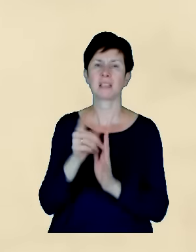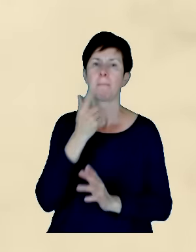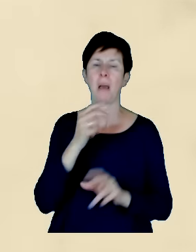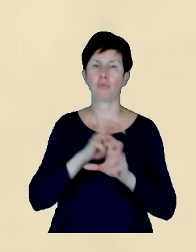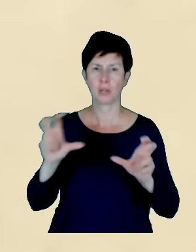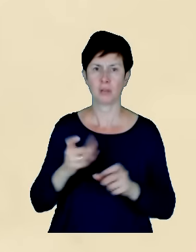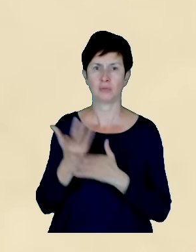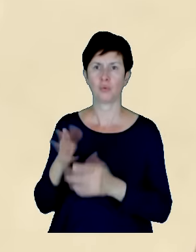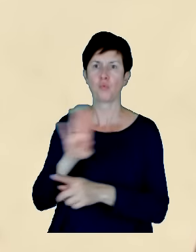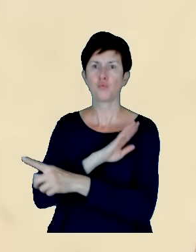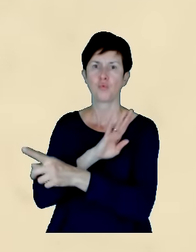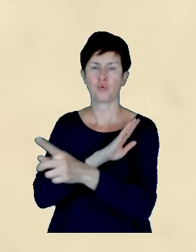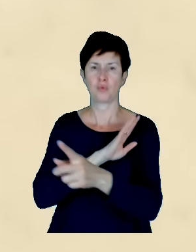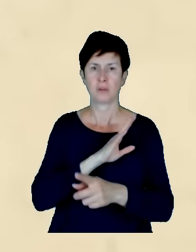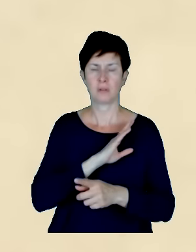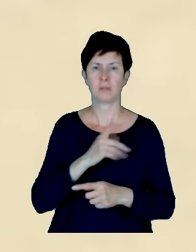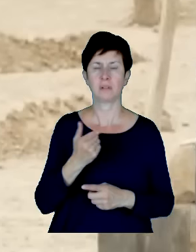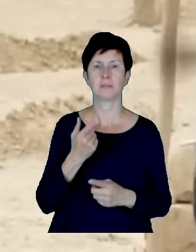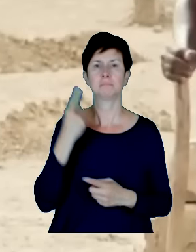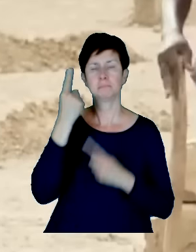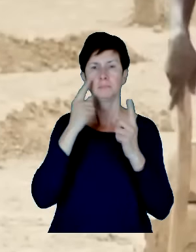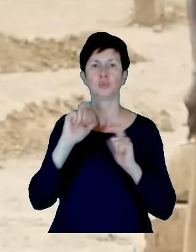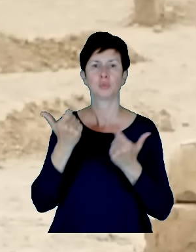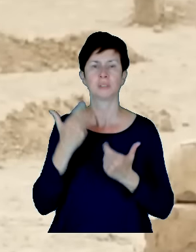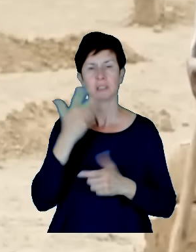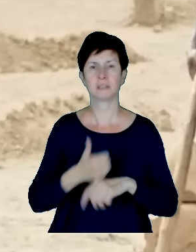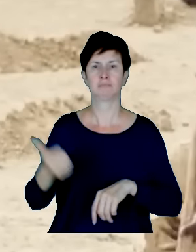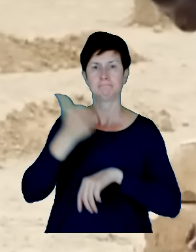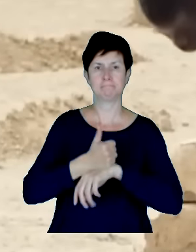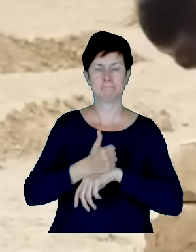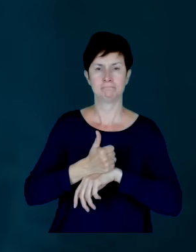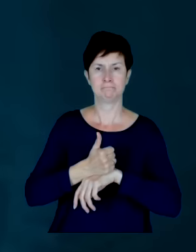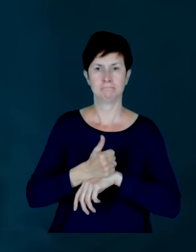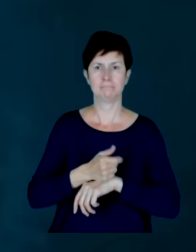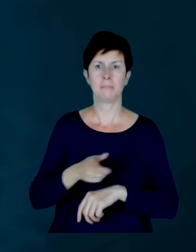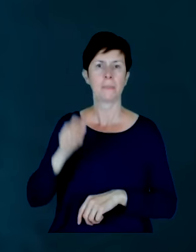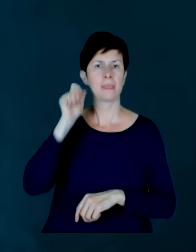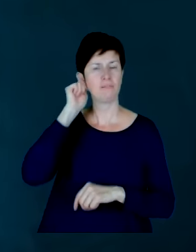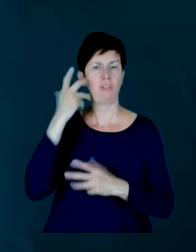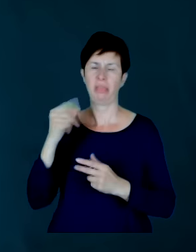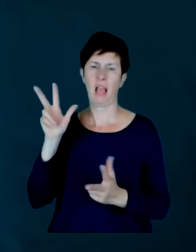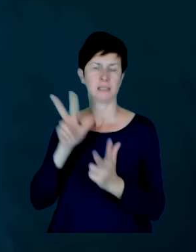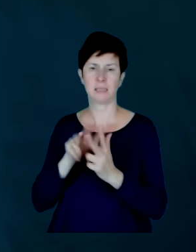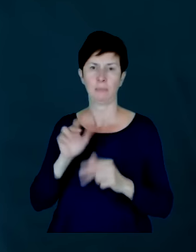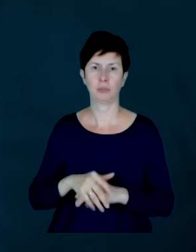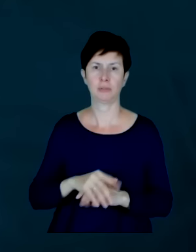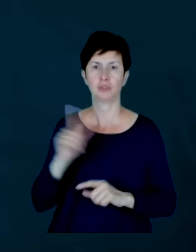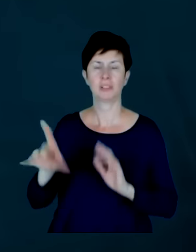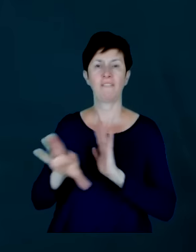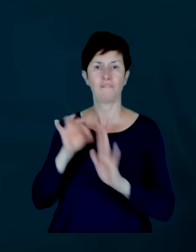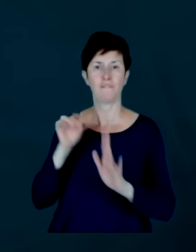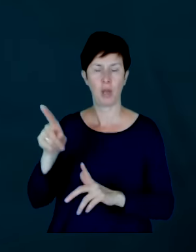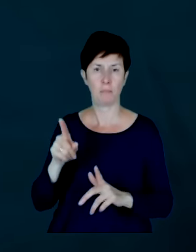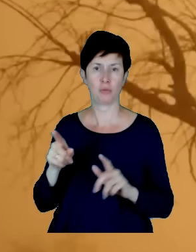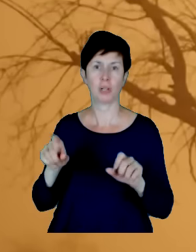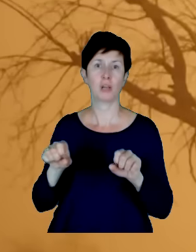mieszkańcy Adama postanawia wypełnić przeznaczenie i zostać przywódcą czego Banel nie będzie w stanie zaakceptować czy jej wybór całkowicie zniszczy ich